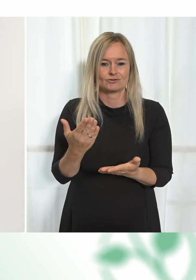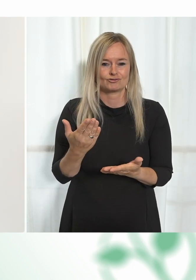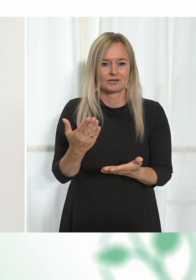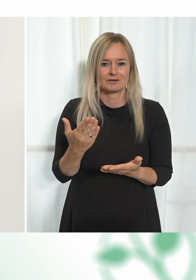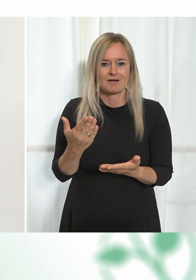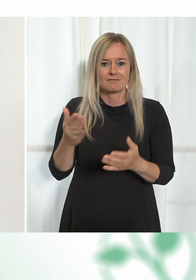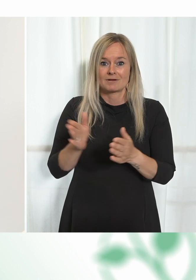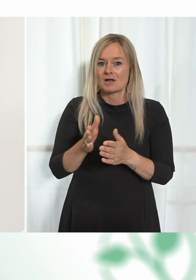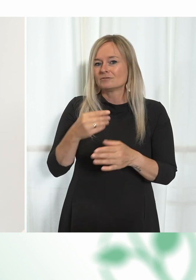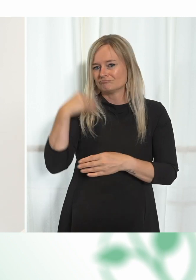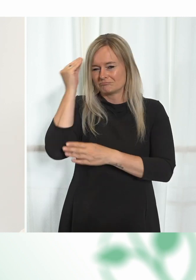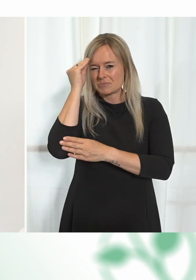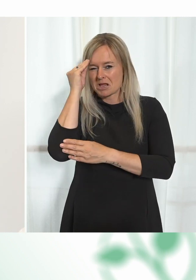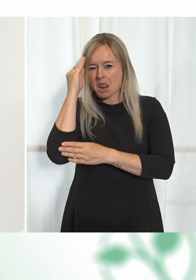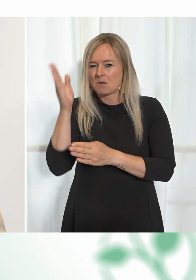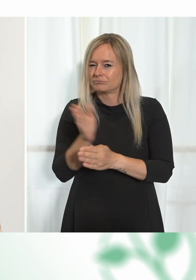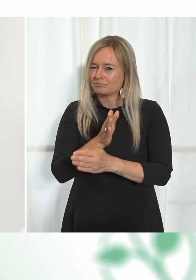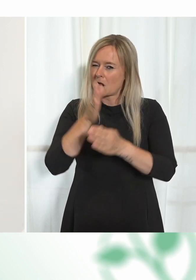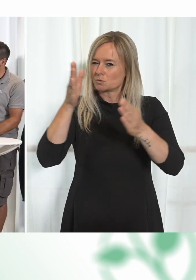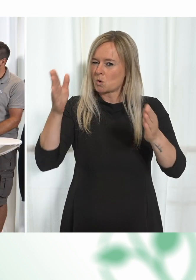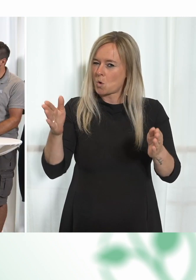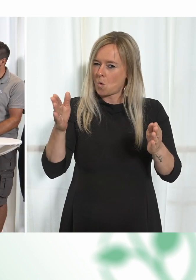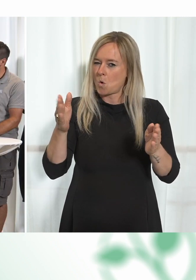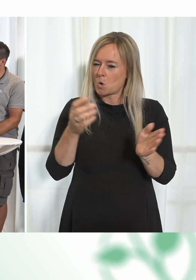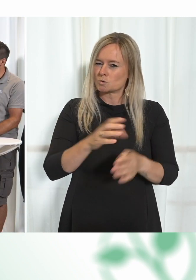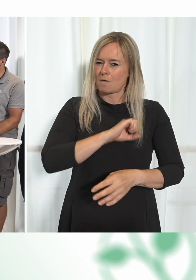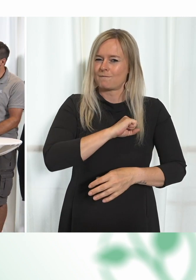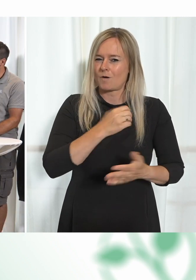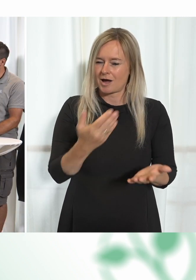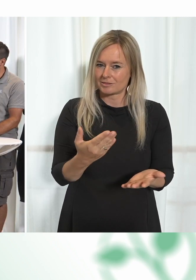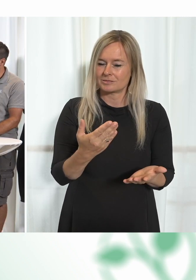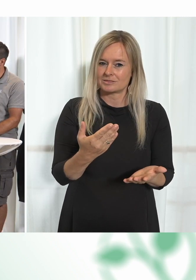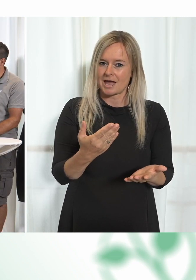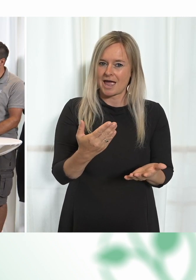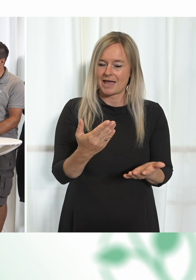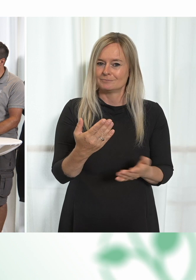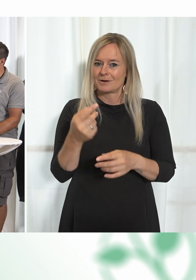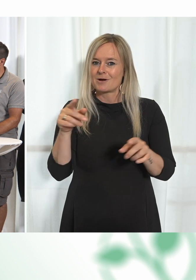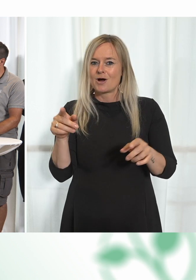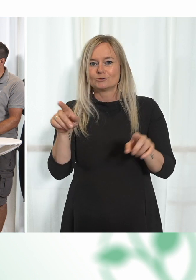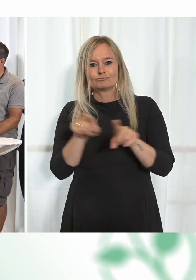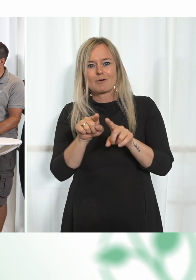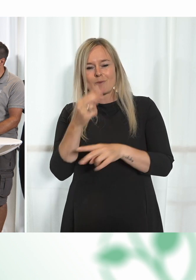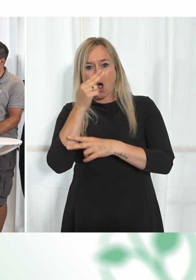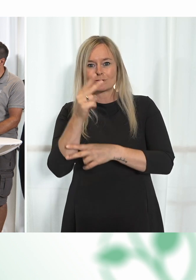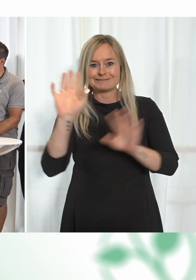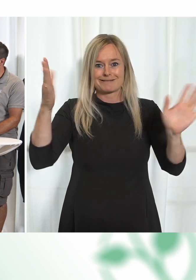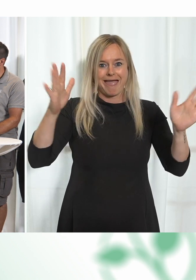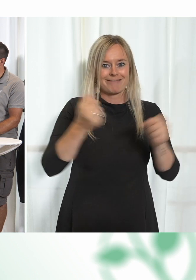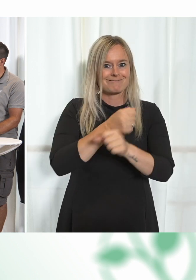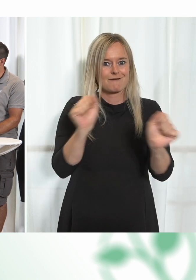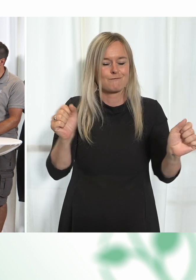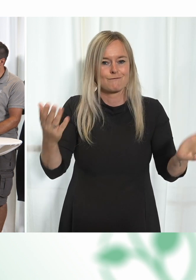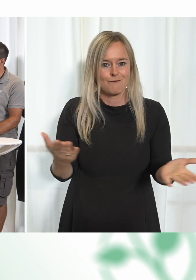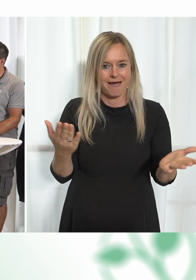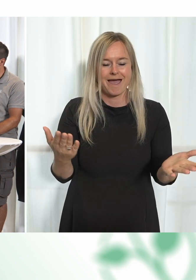großer Einsatz sein, auch in der Prävention. Ich habe mich eingelesen und eines der USPs ist ja, dass man die Hände frei hat. Das ist für mich wahnsinnig wichtig, dass ich